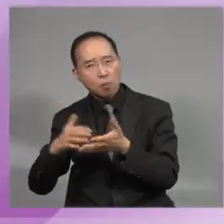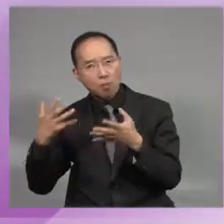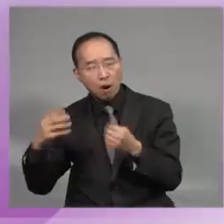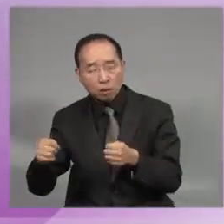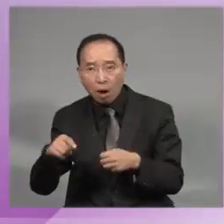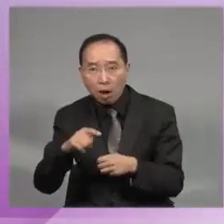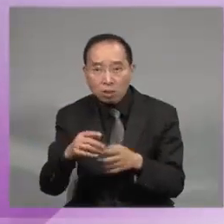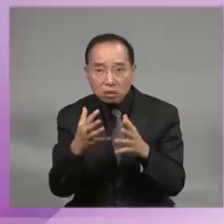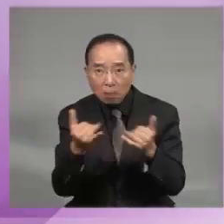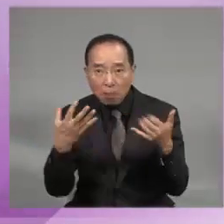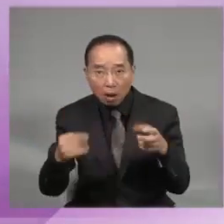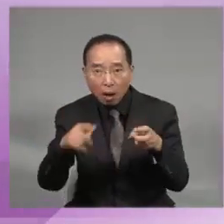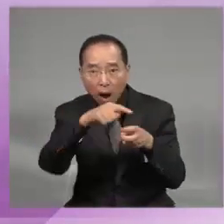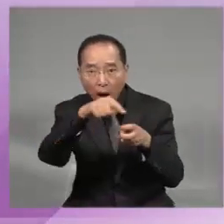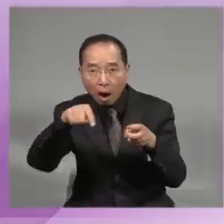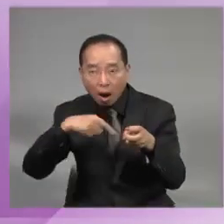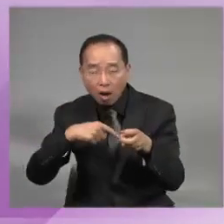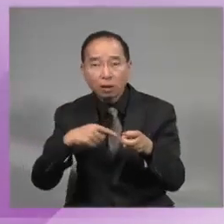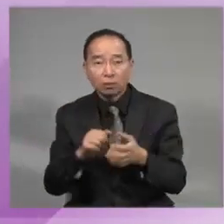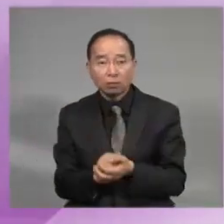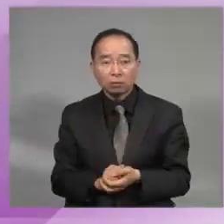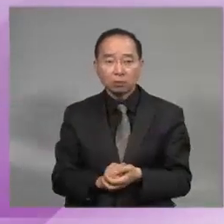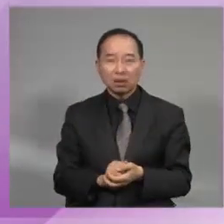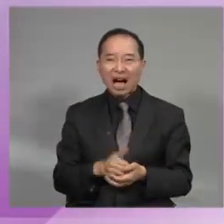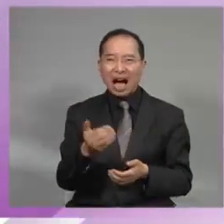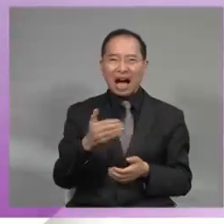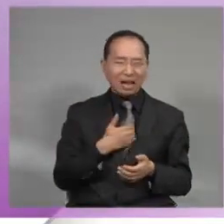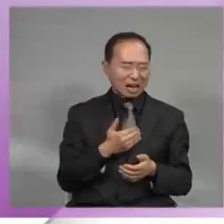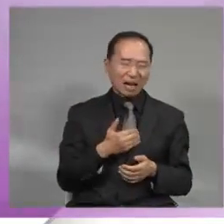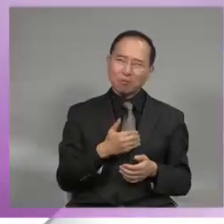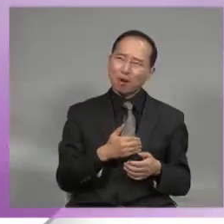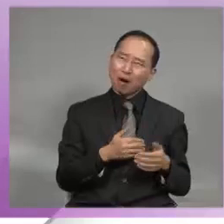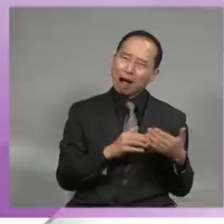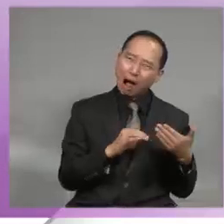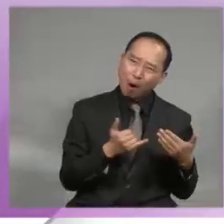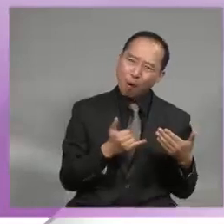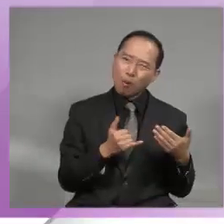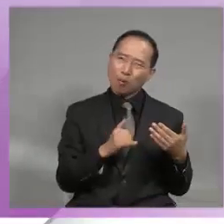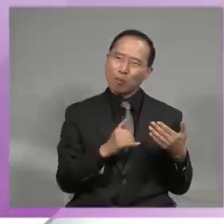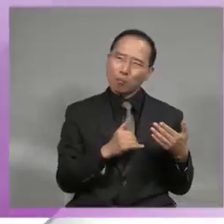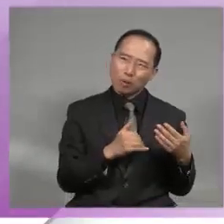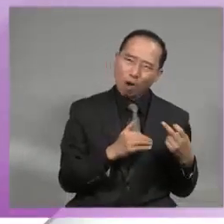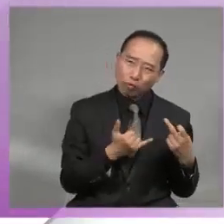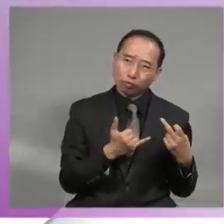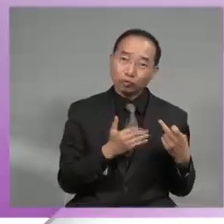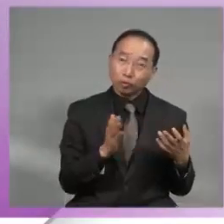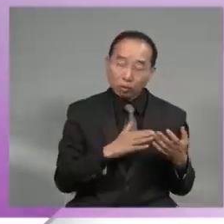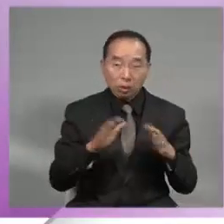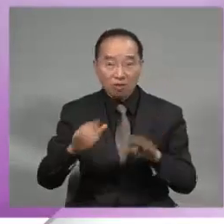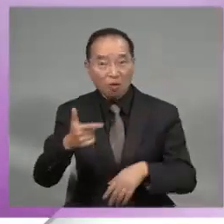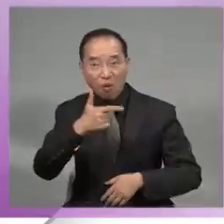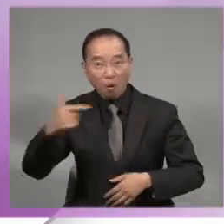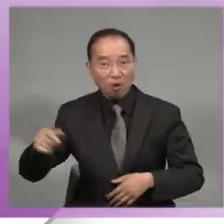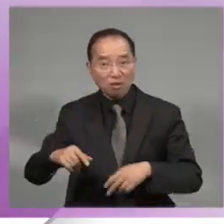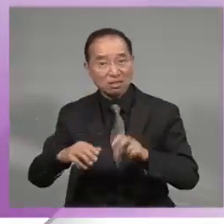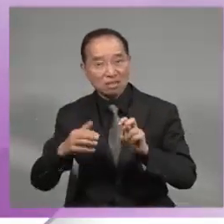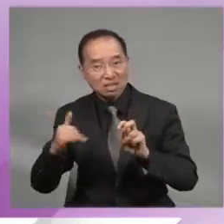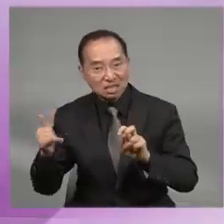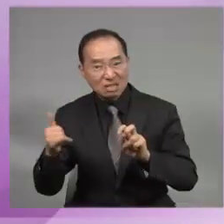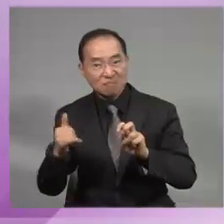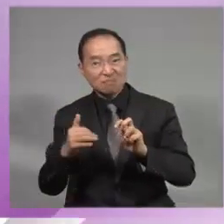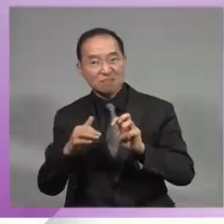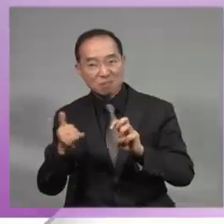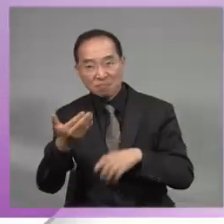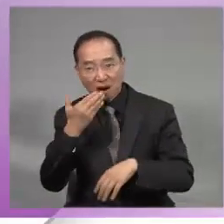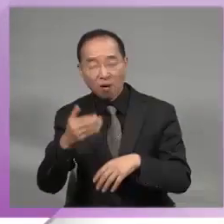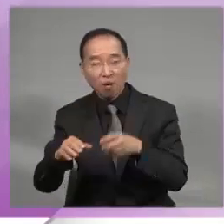자, 아까는 뭐 이제 승합차였다면 이거는 굉장히 좀 버스 수준으로 예, 확실히 저 지역별로도 차량의 크기도 다 다르고